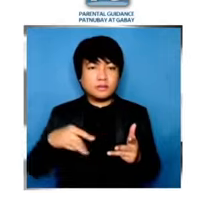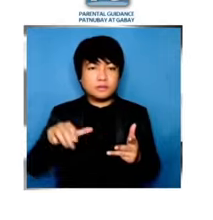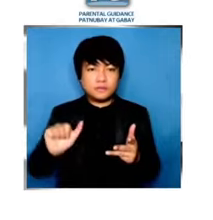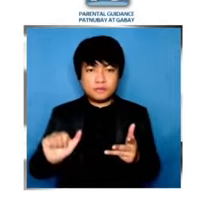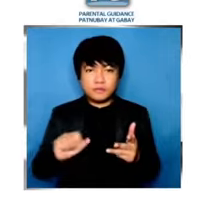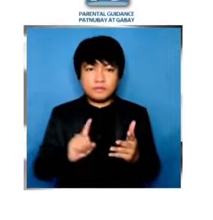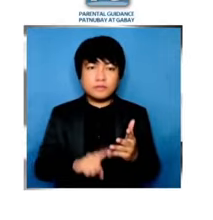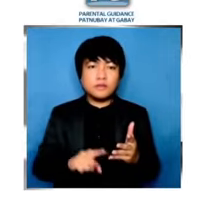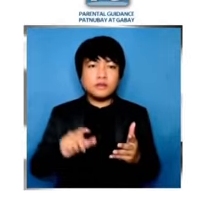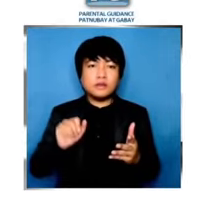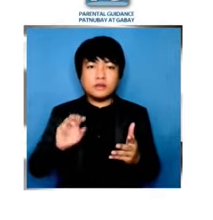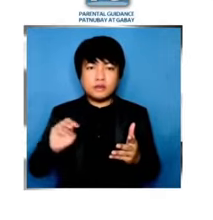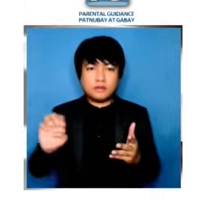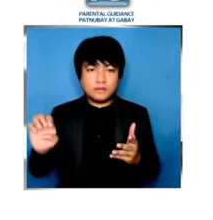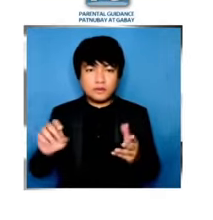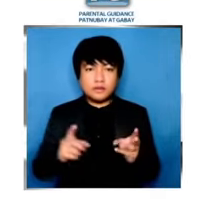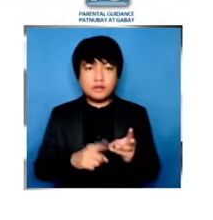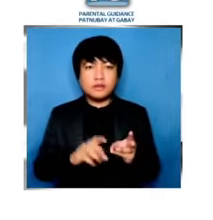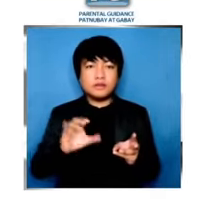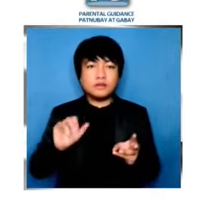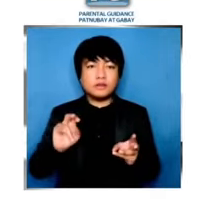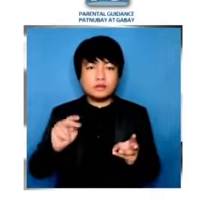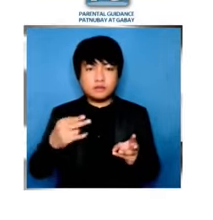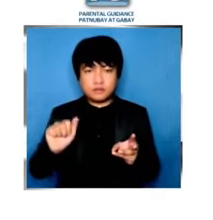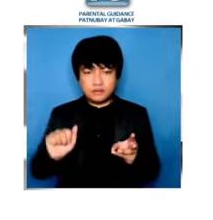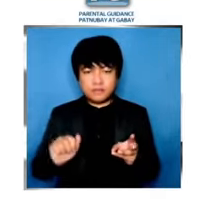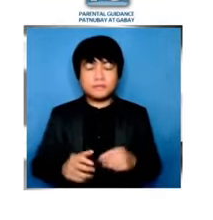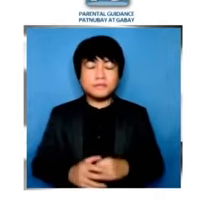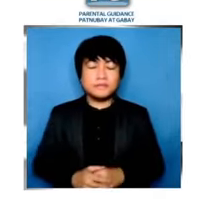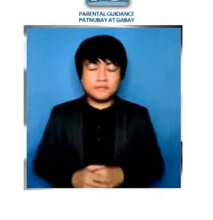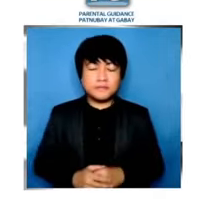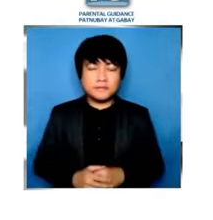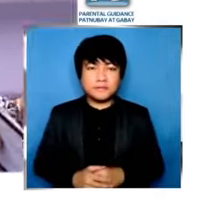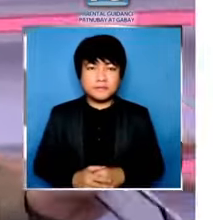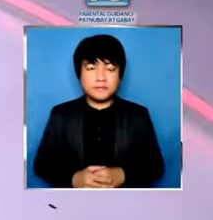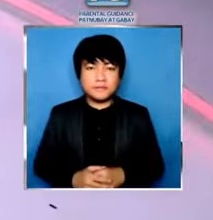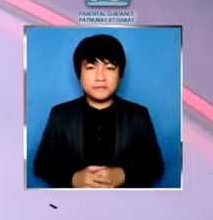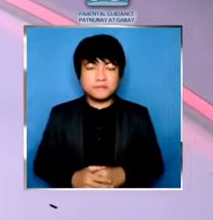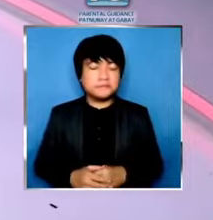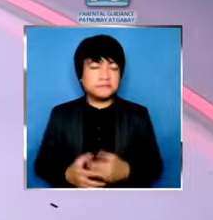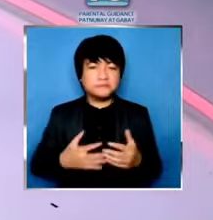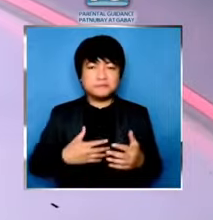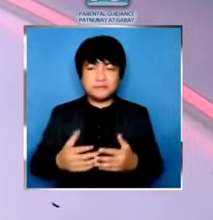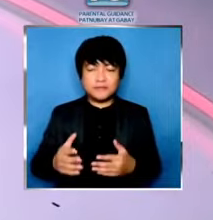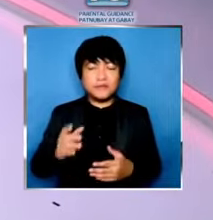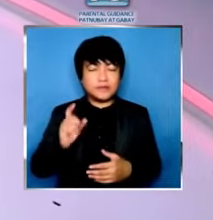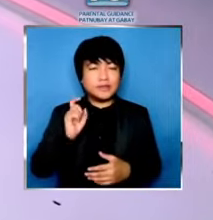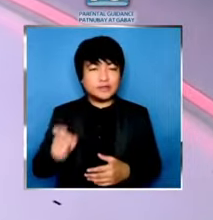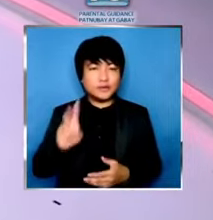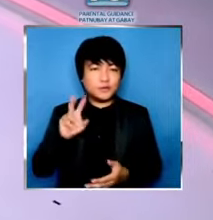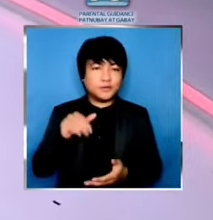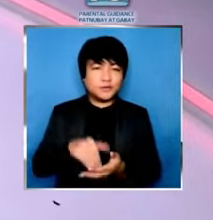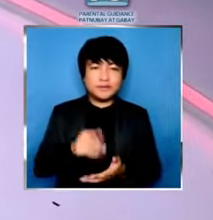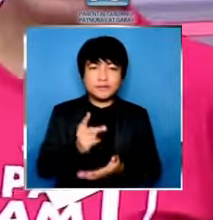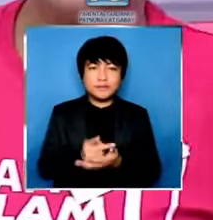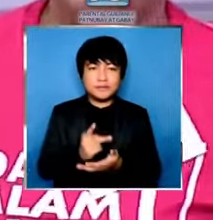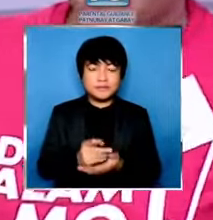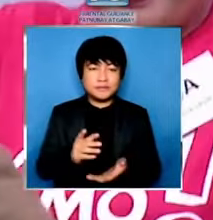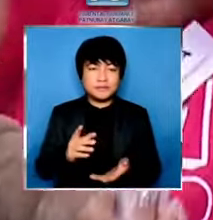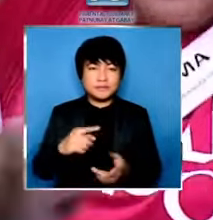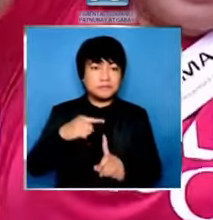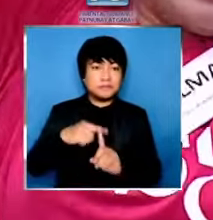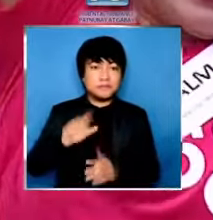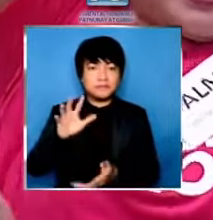Amy Marcos, Cynthia Villar. Okay, meron kayong 2 points, 2,000 pesos, plus 5,000